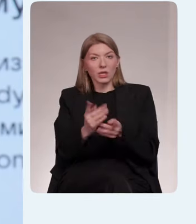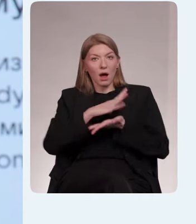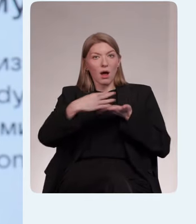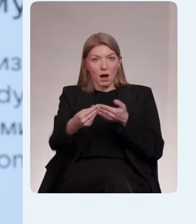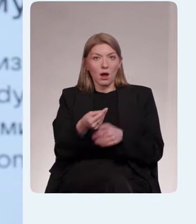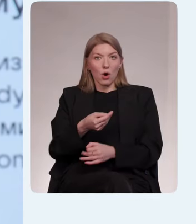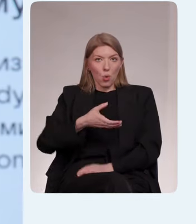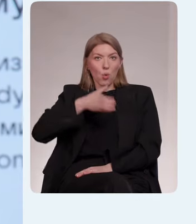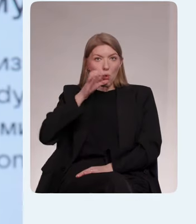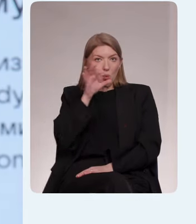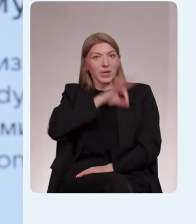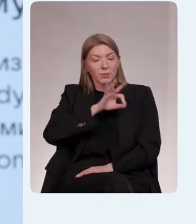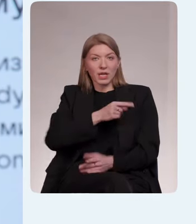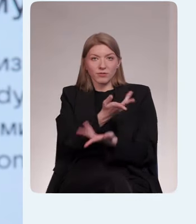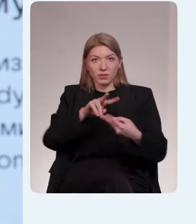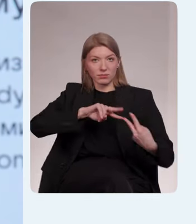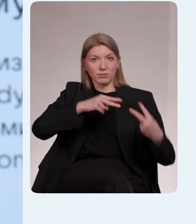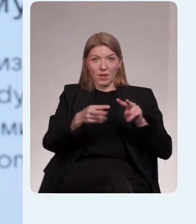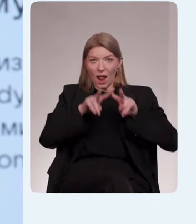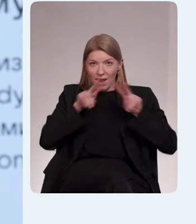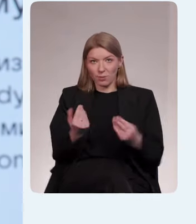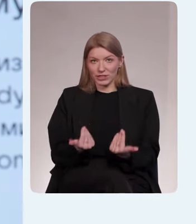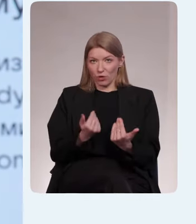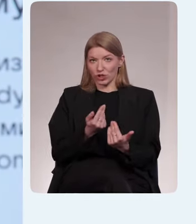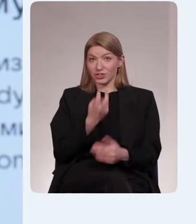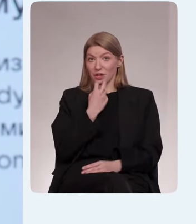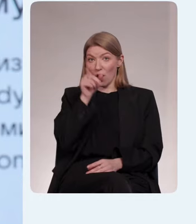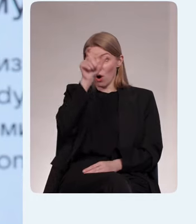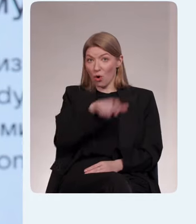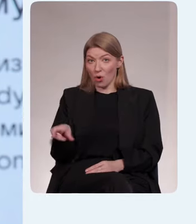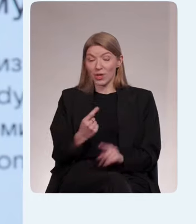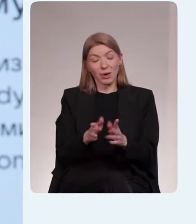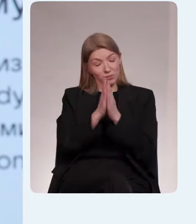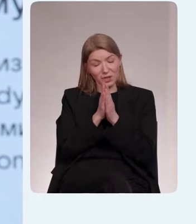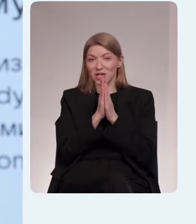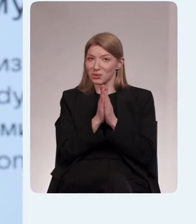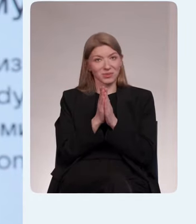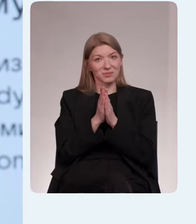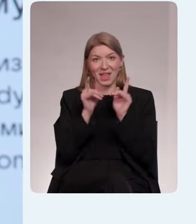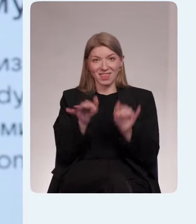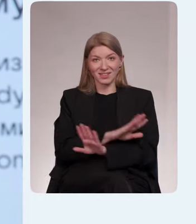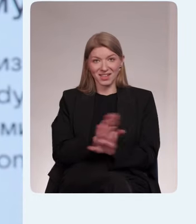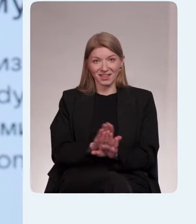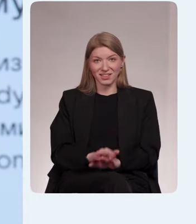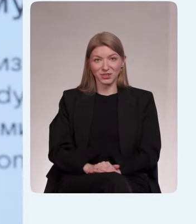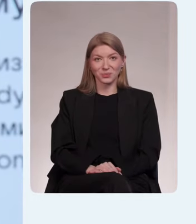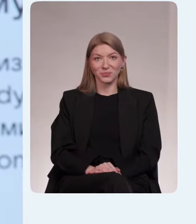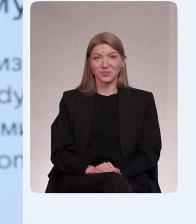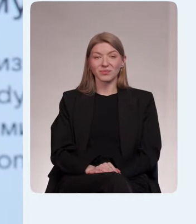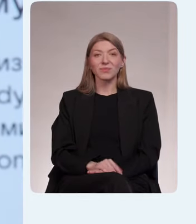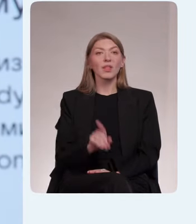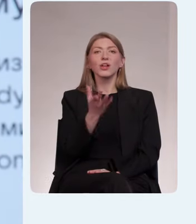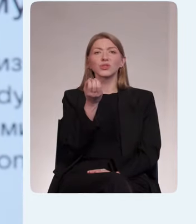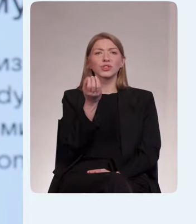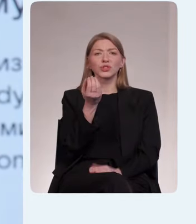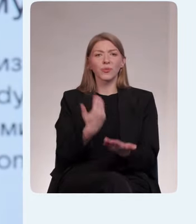станете похожими на наших сегодняшних комиков. Поэтому держитесь от этого лучше подальше. Что? Правило,